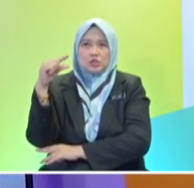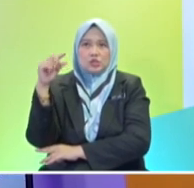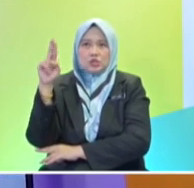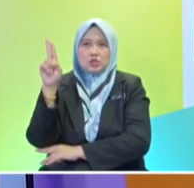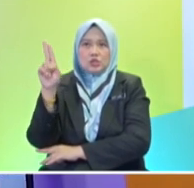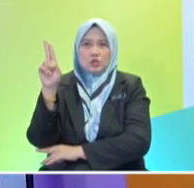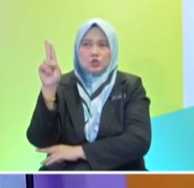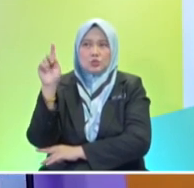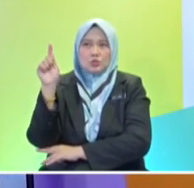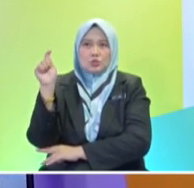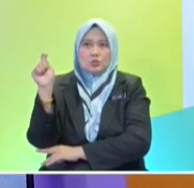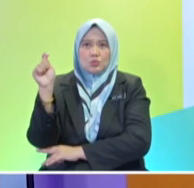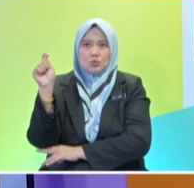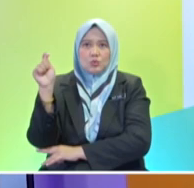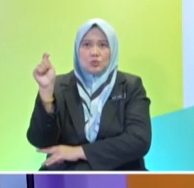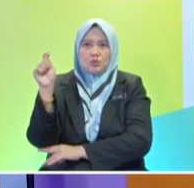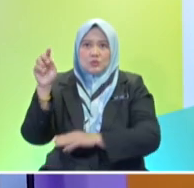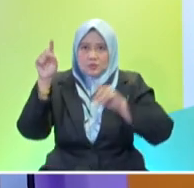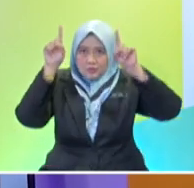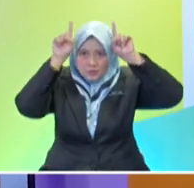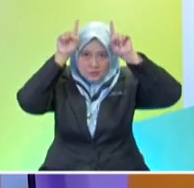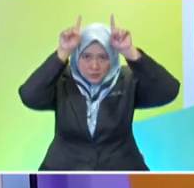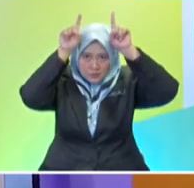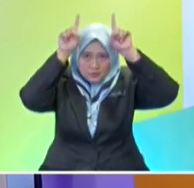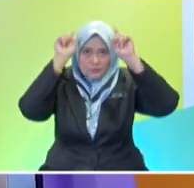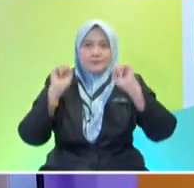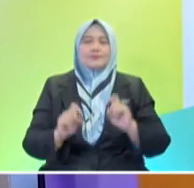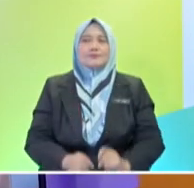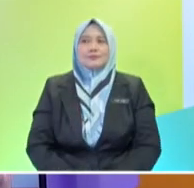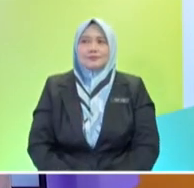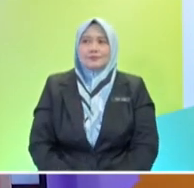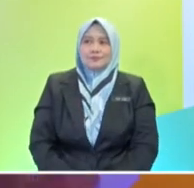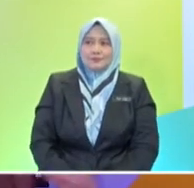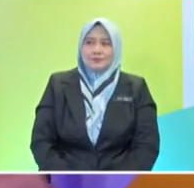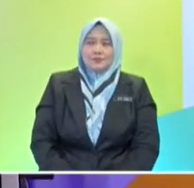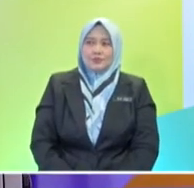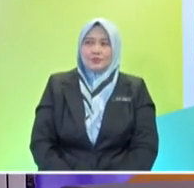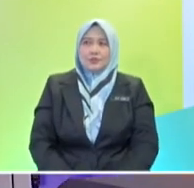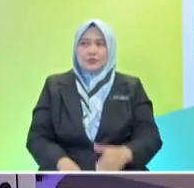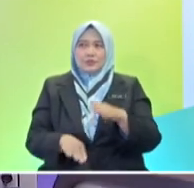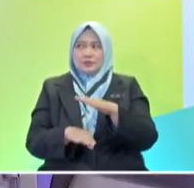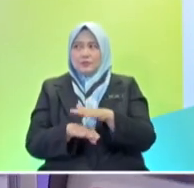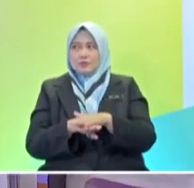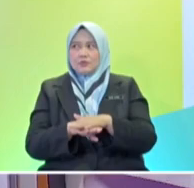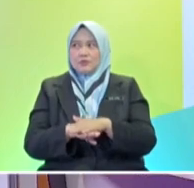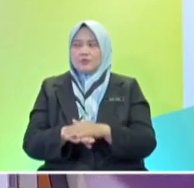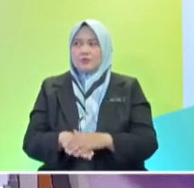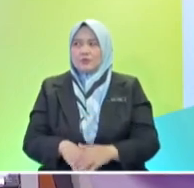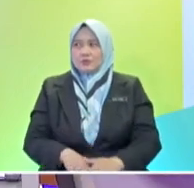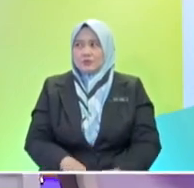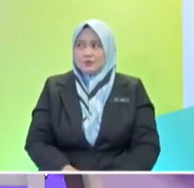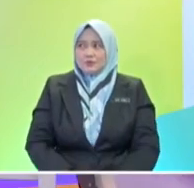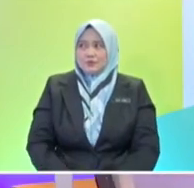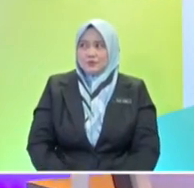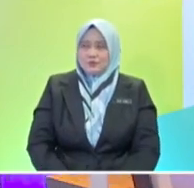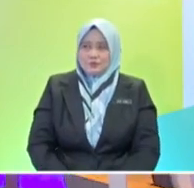G U T. Ya, okey. Yang bawah tu pula Mira? Ya, ini. Saya akan bagikan jawapan yang betul